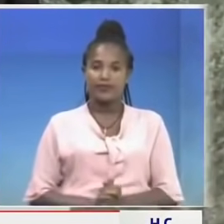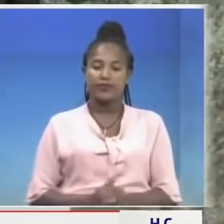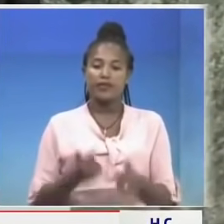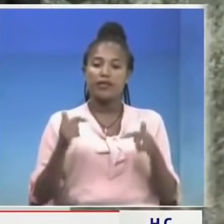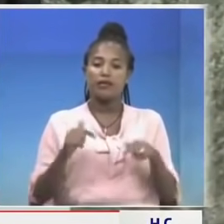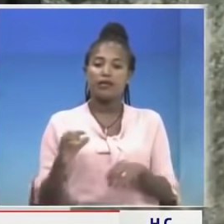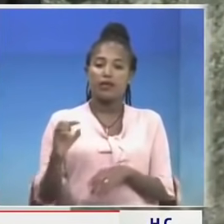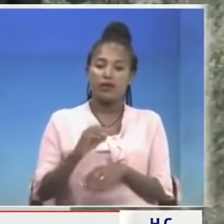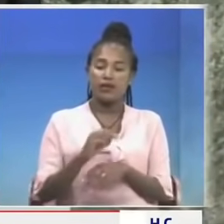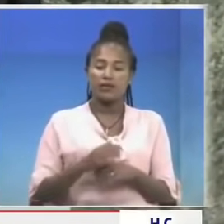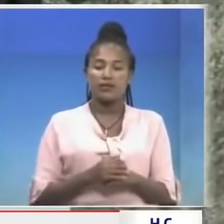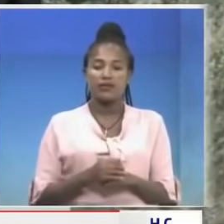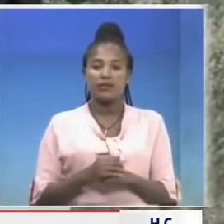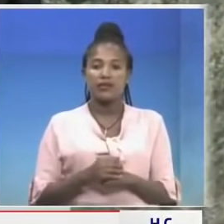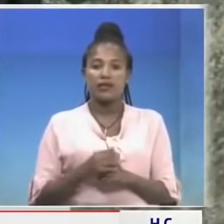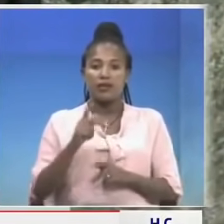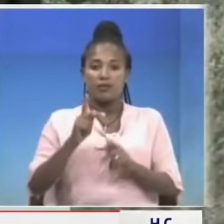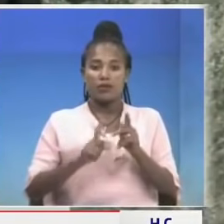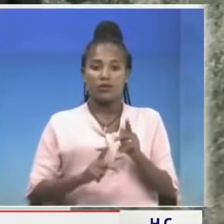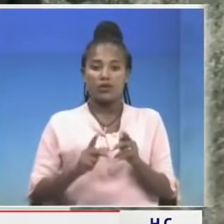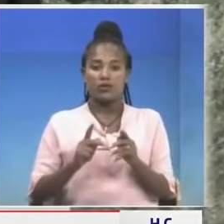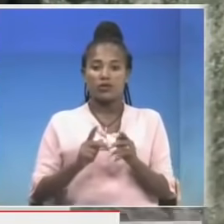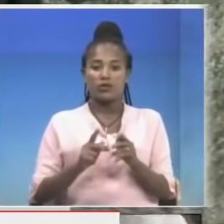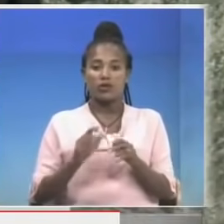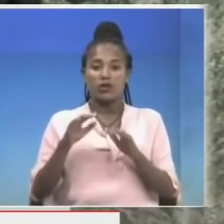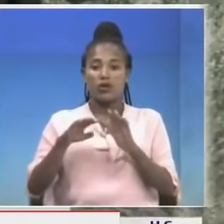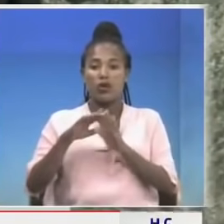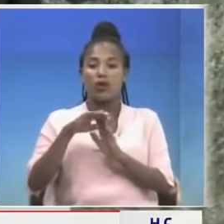ዕለት በህዝብ ተወካዮች ምክር ቤት